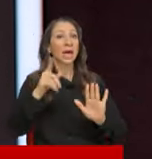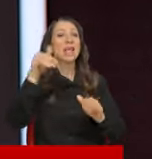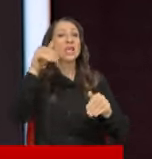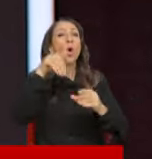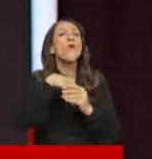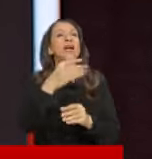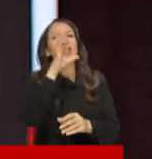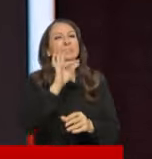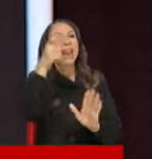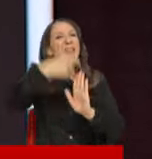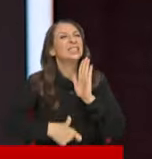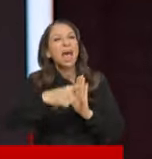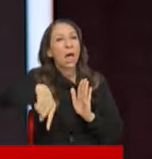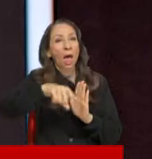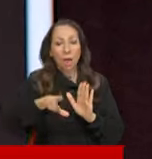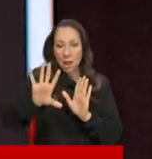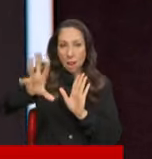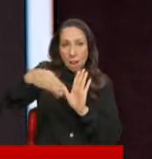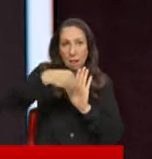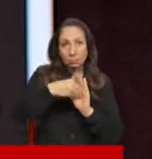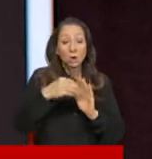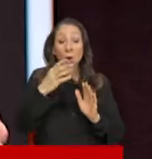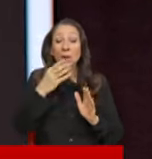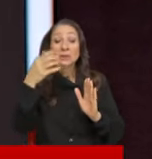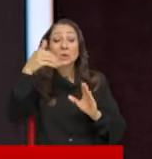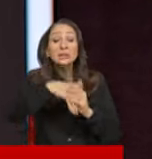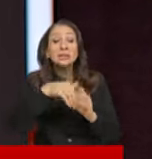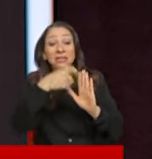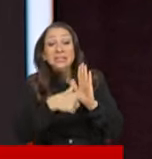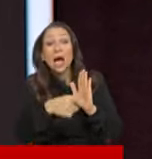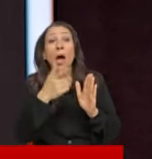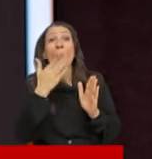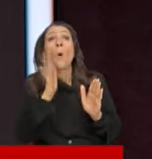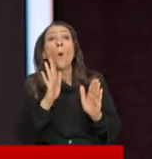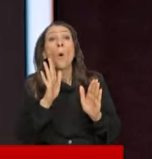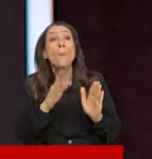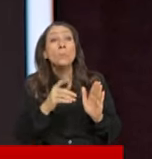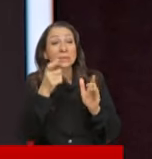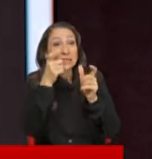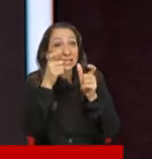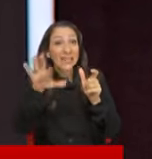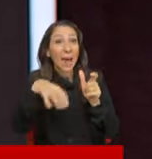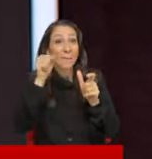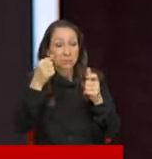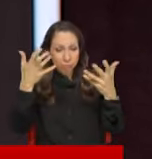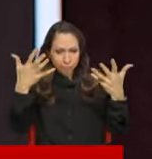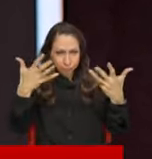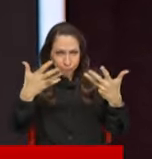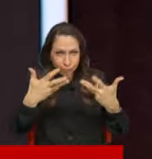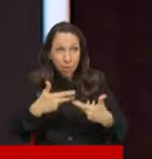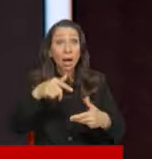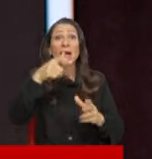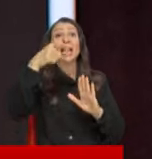çıkartıldı Seçmen listesinde olmayan ki biz o listeleri çok dikkatli biçimde genel merkezimizde taradık